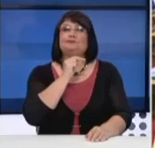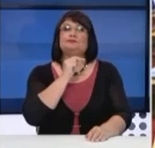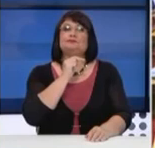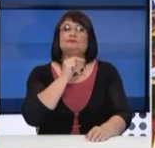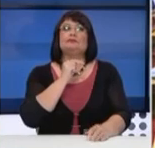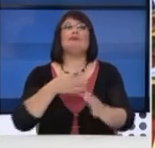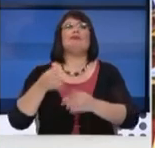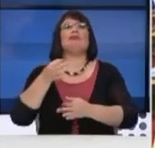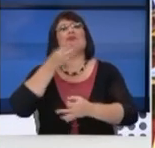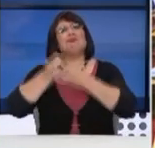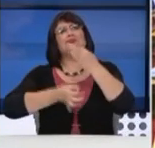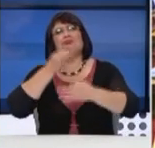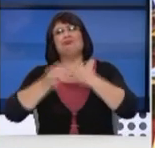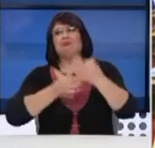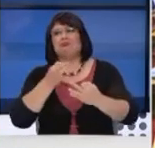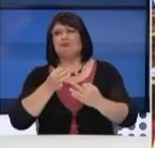μακρά μου τοποθέτηση.